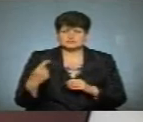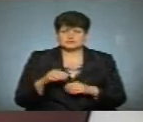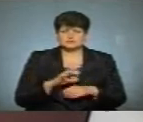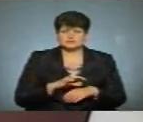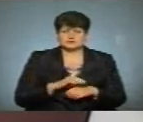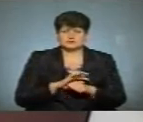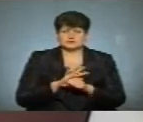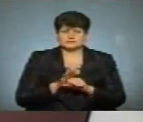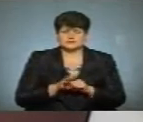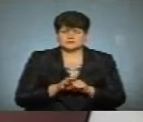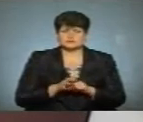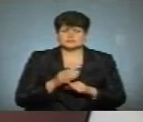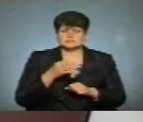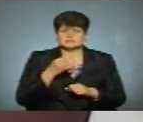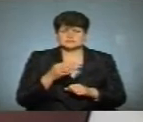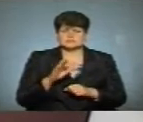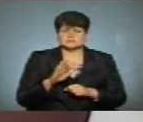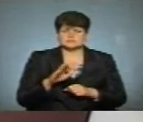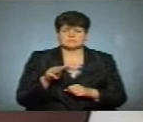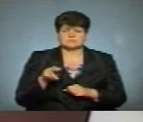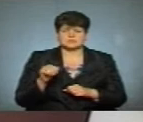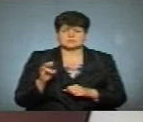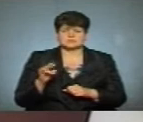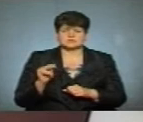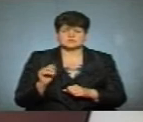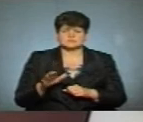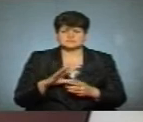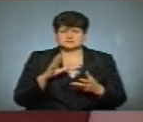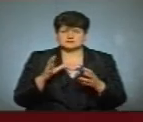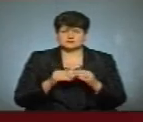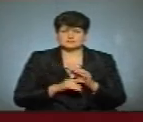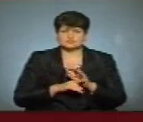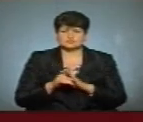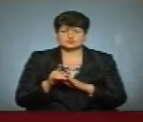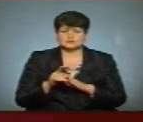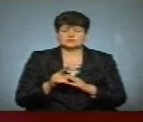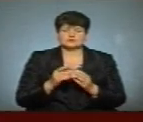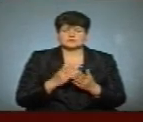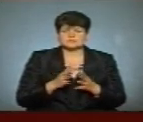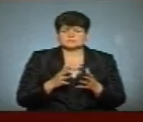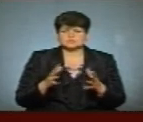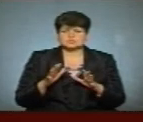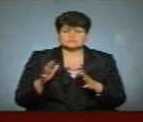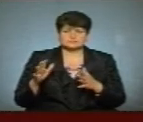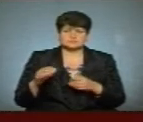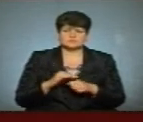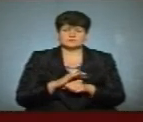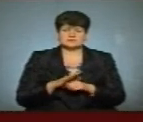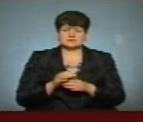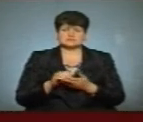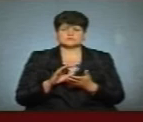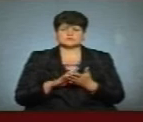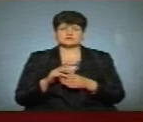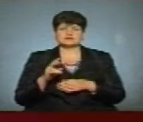на COVID-19, розповів Володимир Паничев. Загалом від початку пандемії найбільше випадків COVID-19 в області